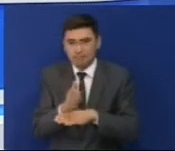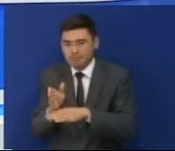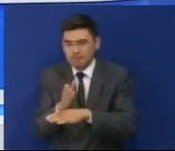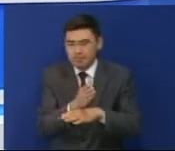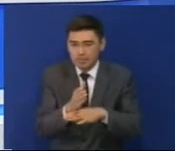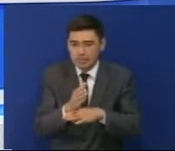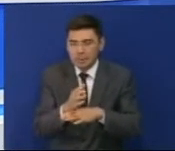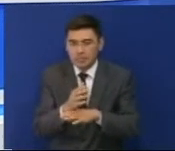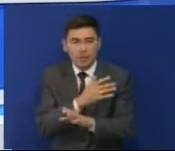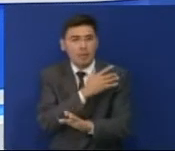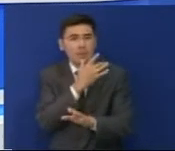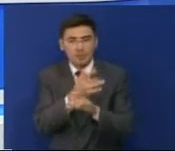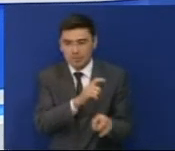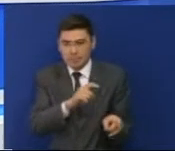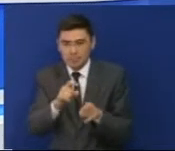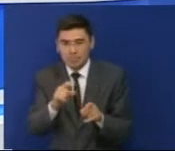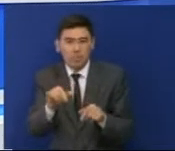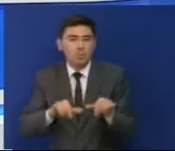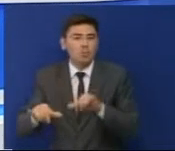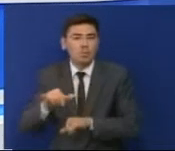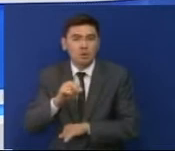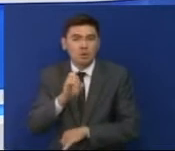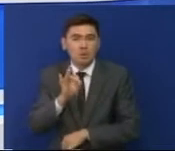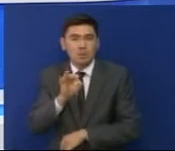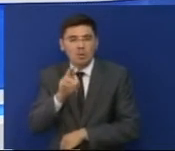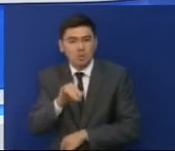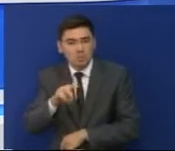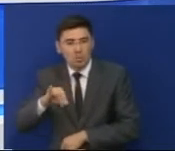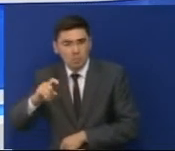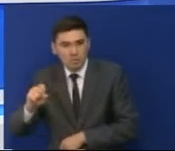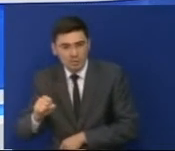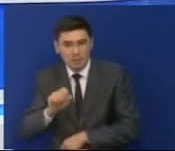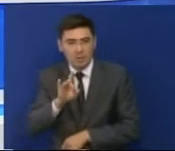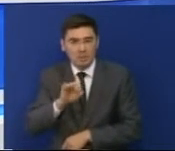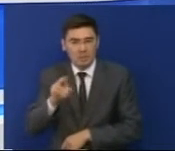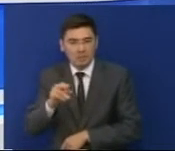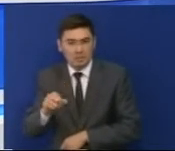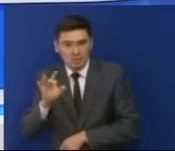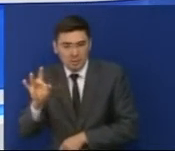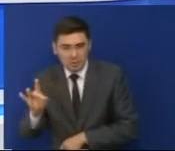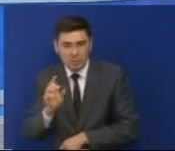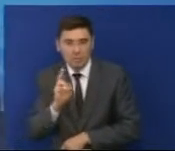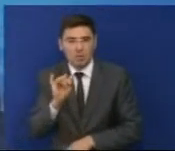қоныс аударғандардың дені Бородулиха аудандары мен Рейдер Курчатов қалаларына тұрақтаған.